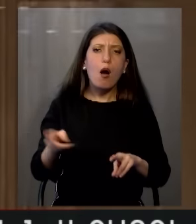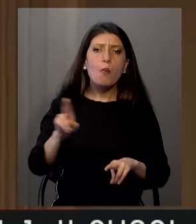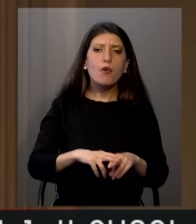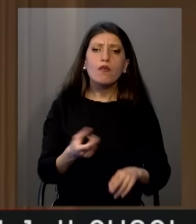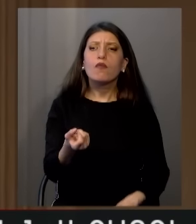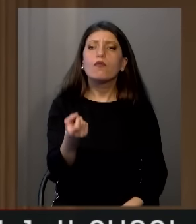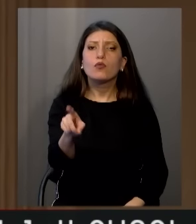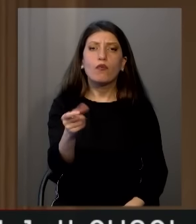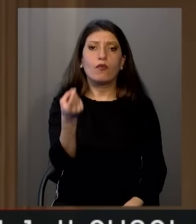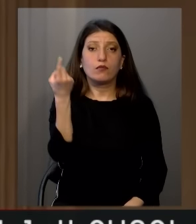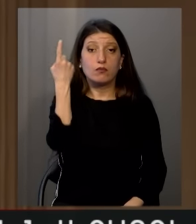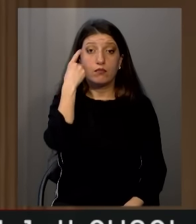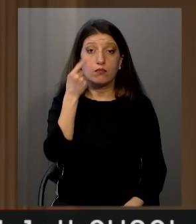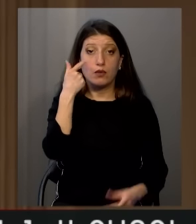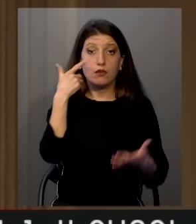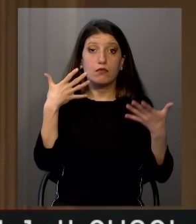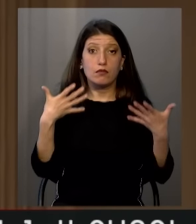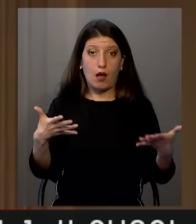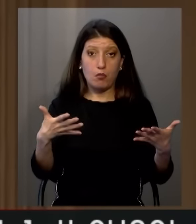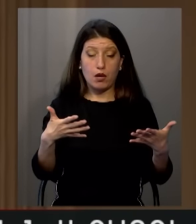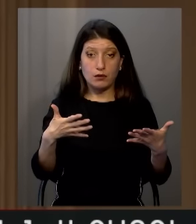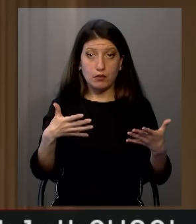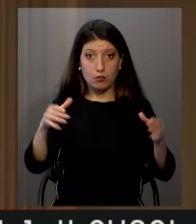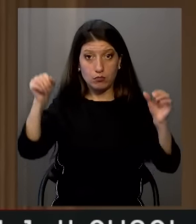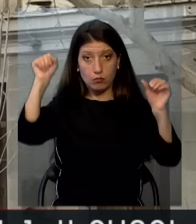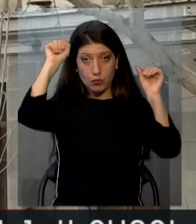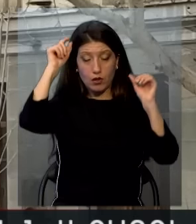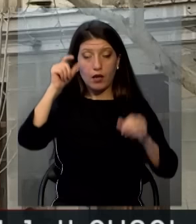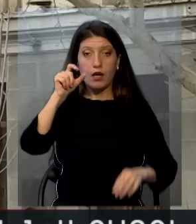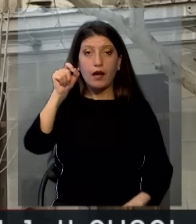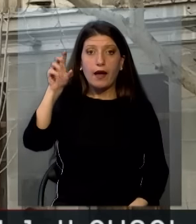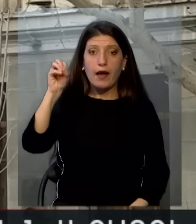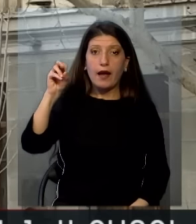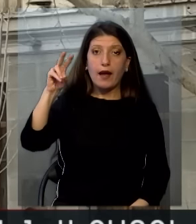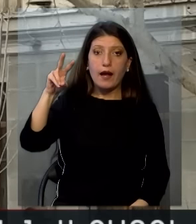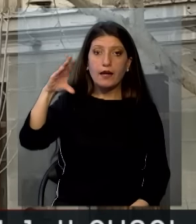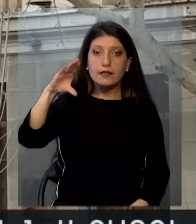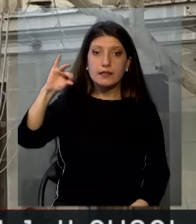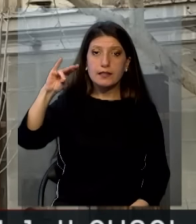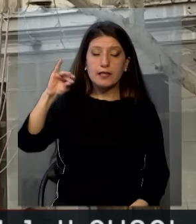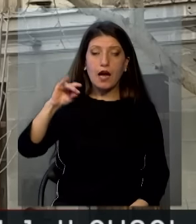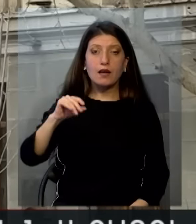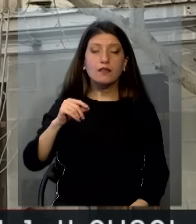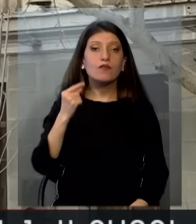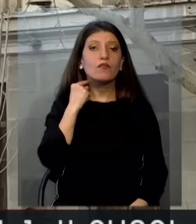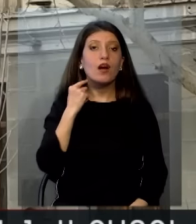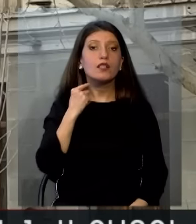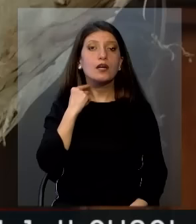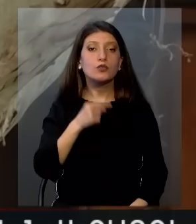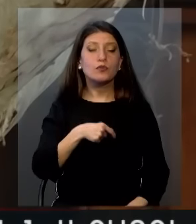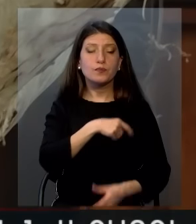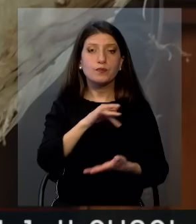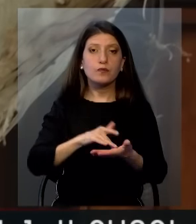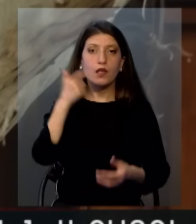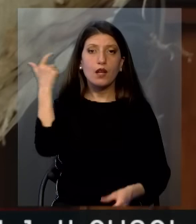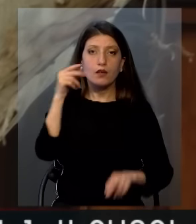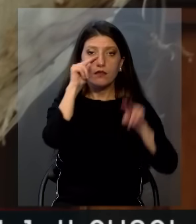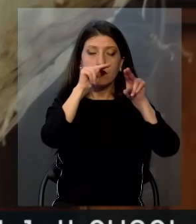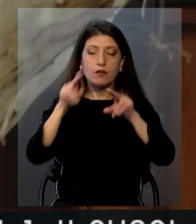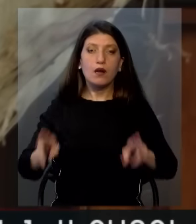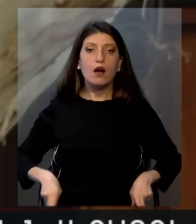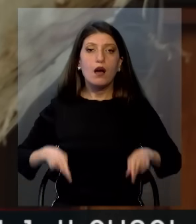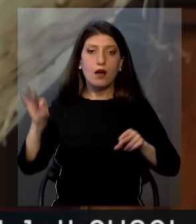գիտեք։ Բա թափանցիկությունը փոսով փոչով առնում։ Հելսինկյան քաղաքացիական ասամբլեայի Վանաձորի գրասենյակն ու անկախ դիտորդը